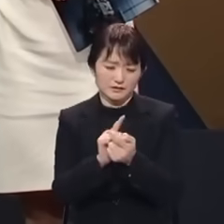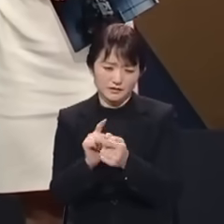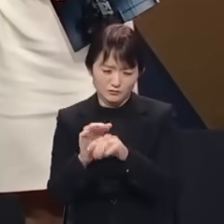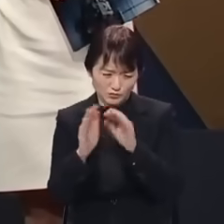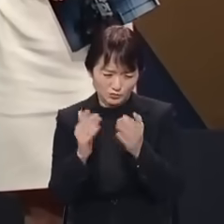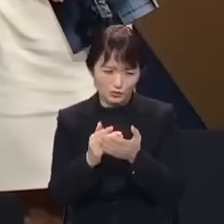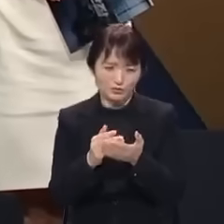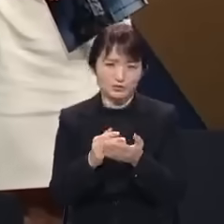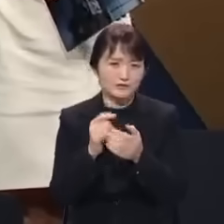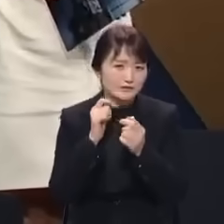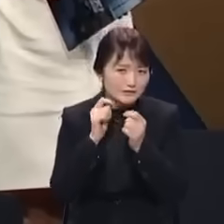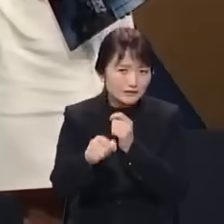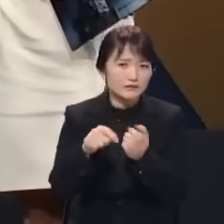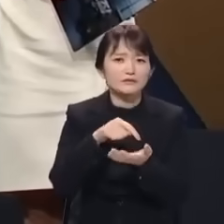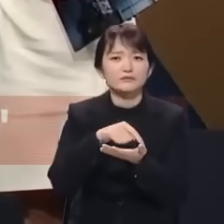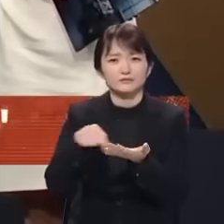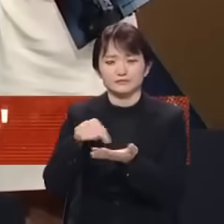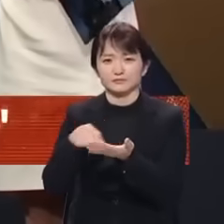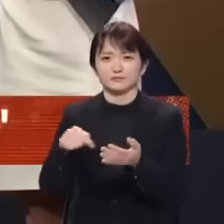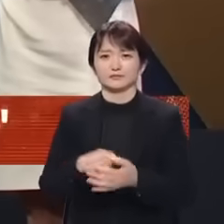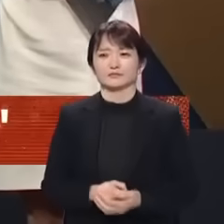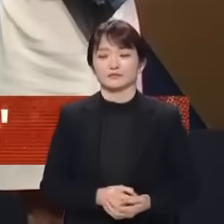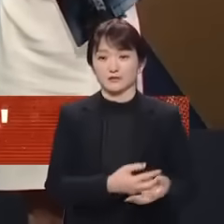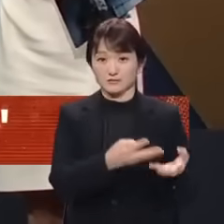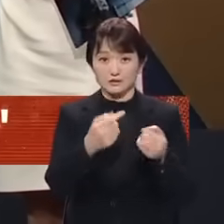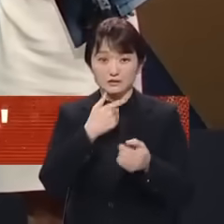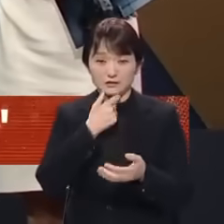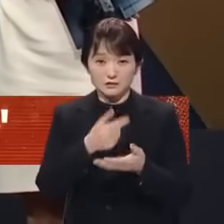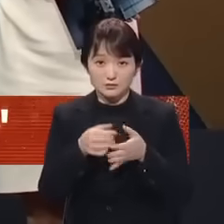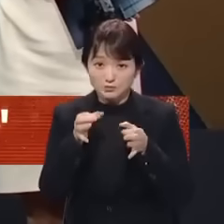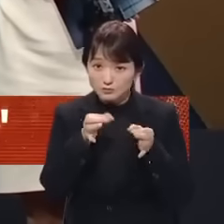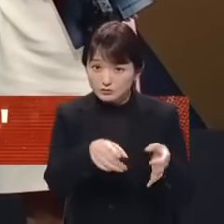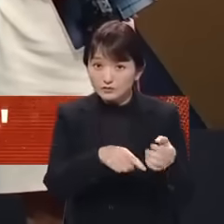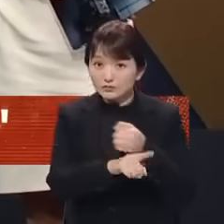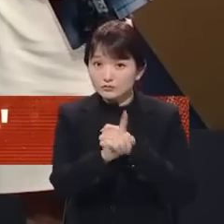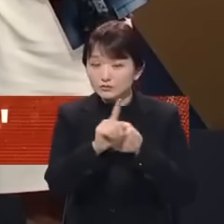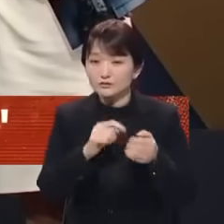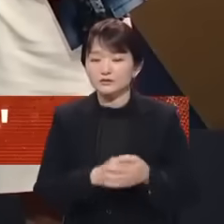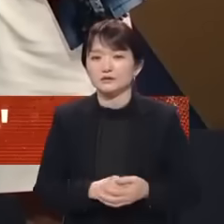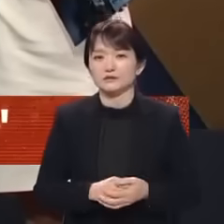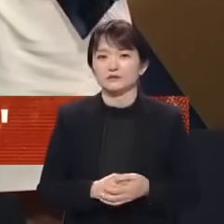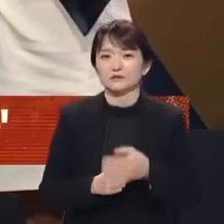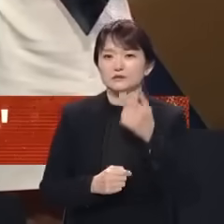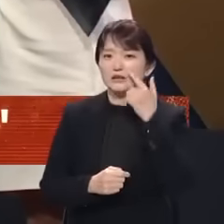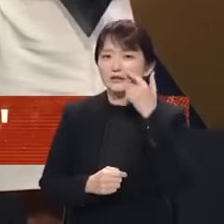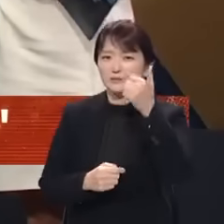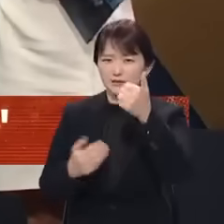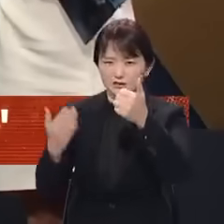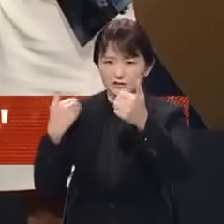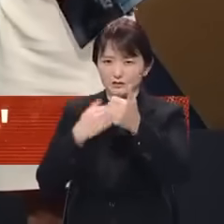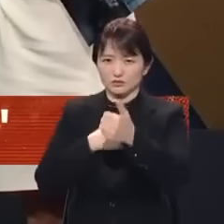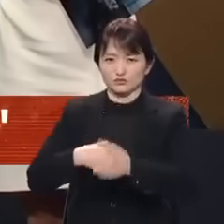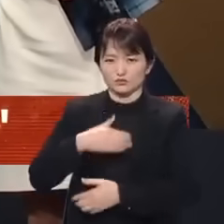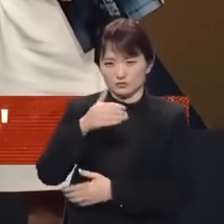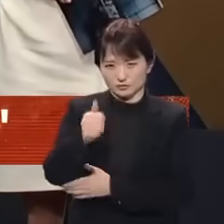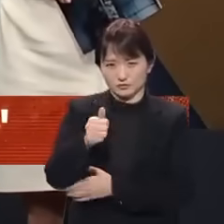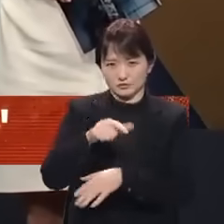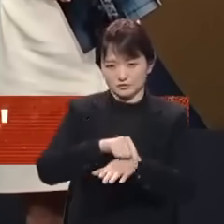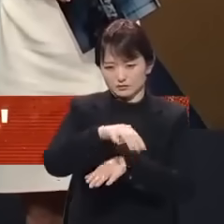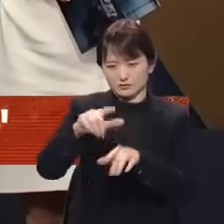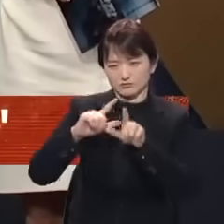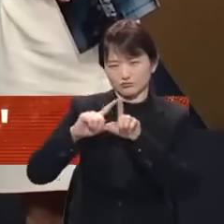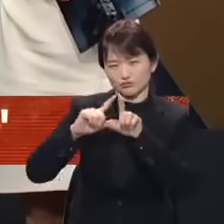당했는데요. 이렇게 많은 사람들이 속은 데는 이유가 있었습니다. 바로 아버지가 전직 구청장, 지역